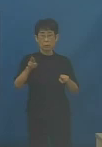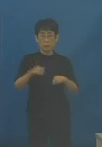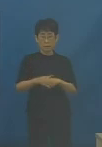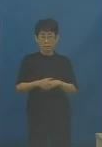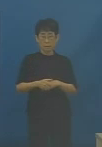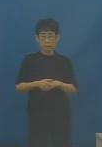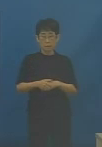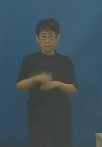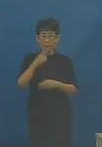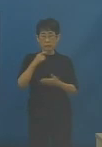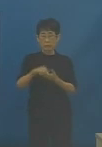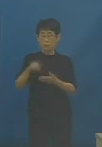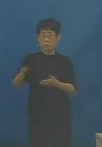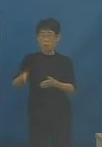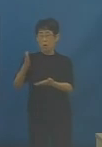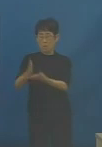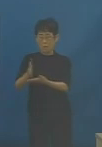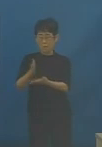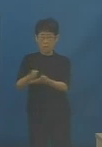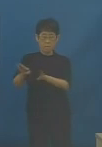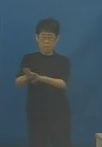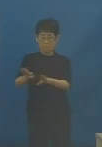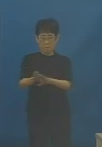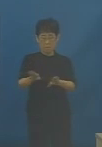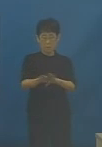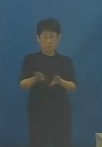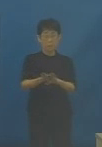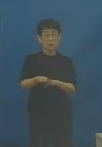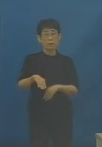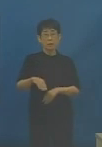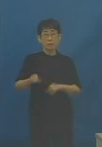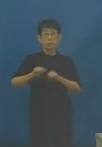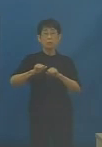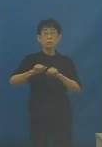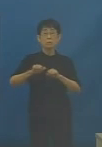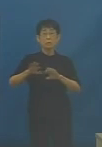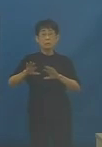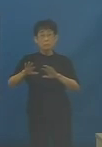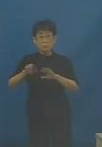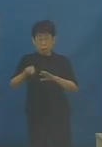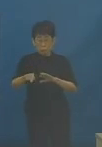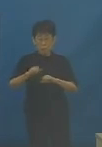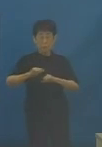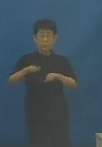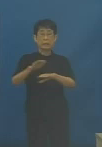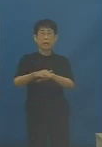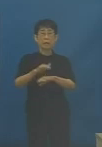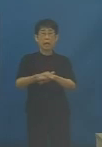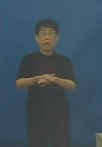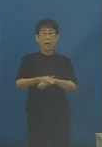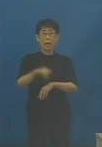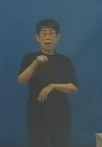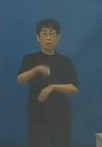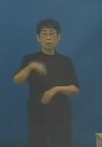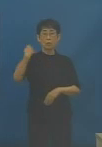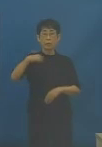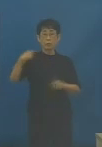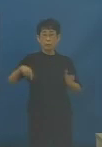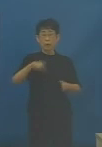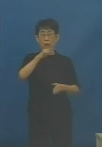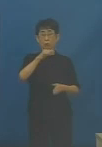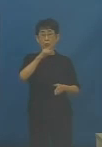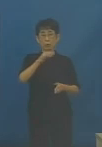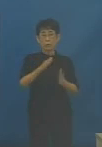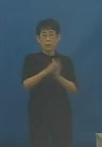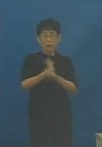たずらにあっちも閉鎖するこっちも閉鎖するではない、やり方というのを我々はこの夏は鳥取県は模索